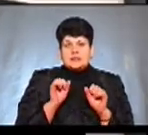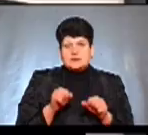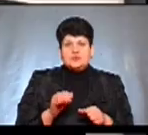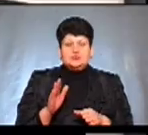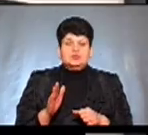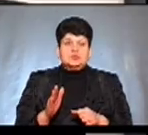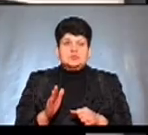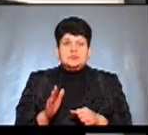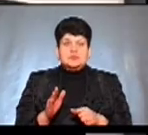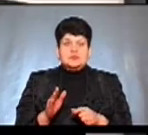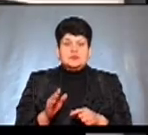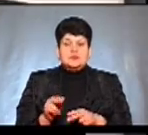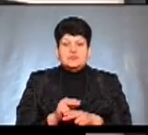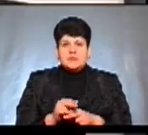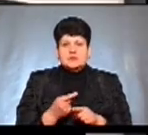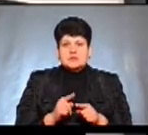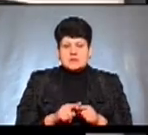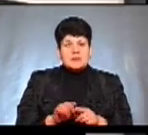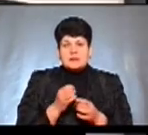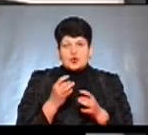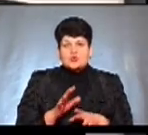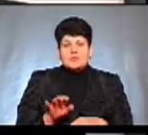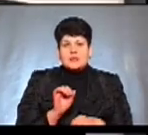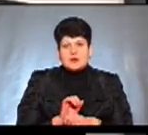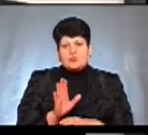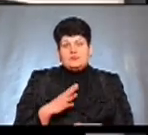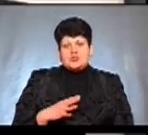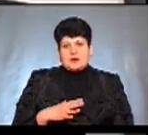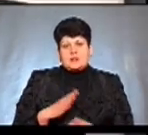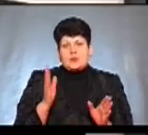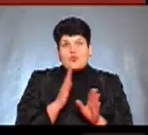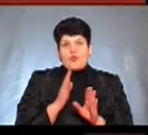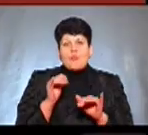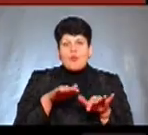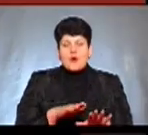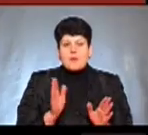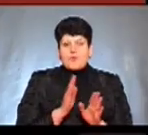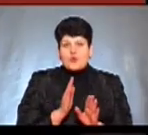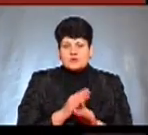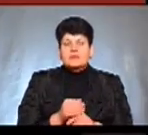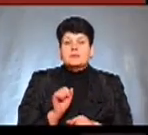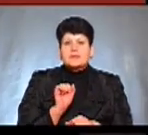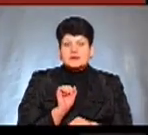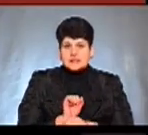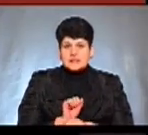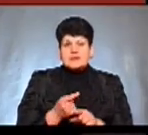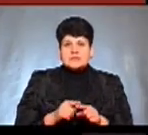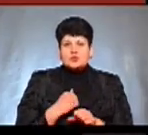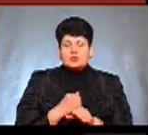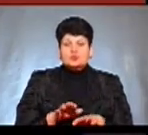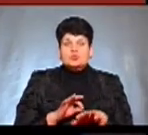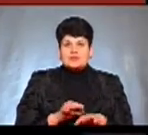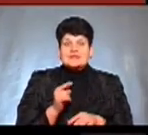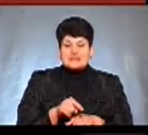демонтовувати ці конструкції. Тому ми не просто перекриємо, а будемо сидіти далі чекати в морі погоди. Тобто ви перекриєте, вже певні роботи будуть здійснюватися так. За